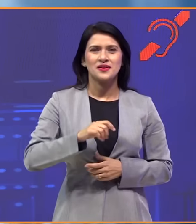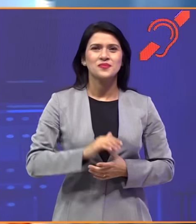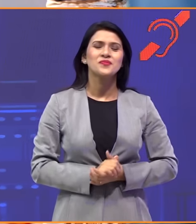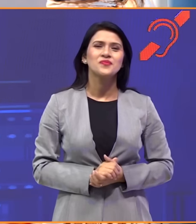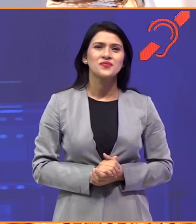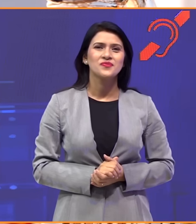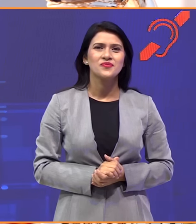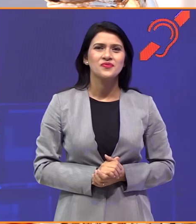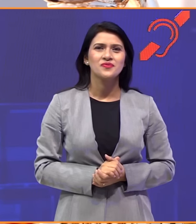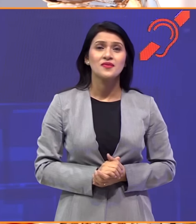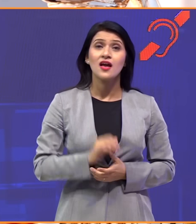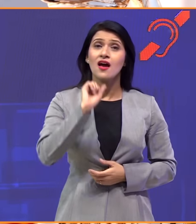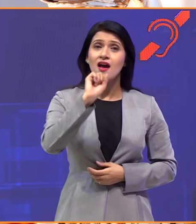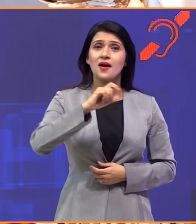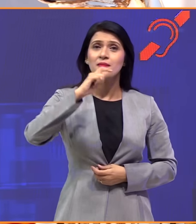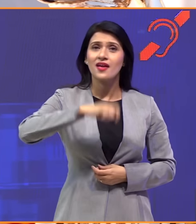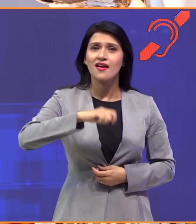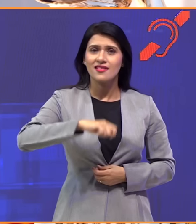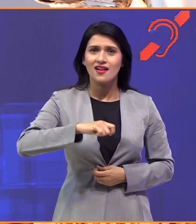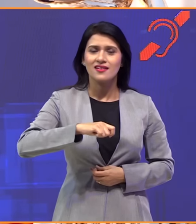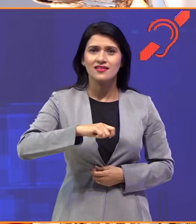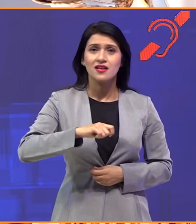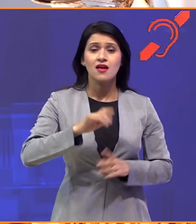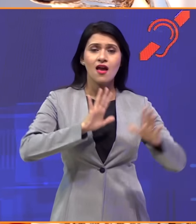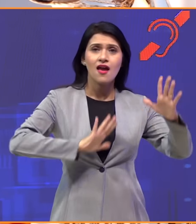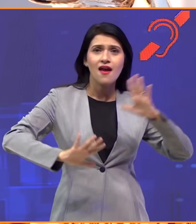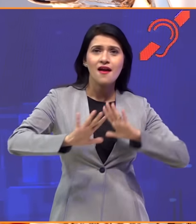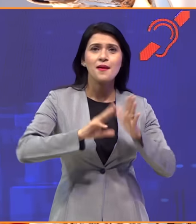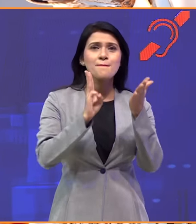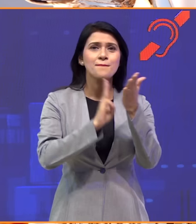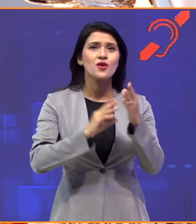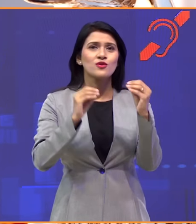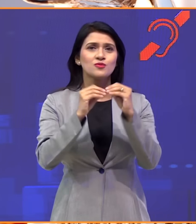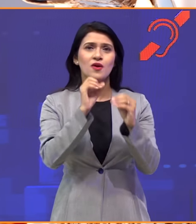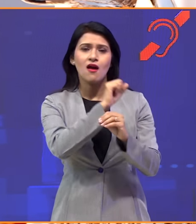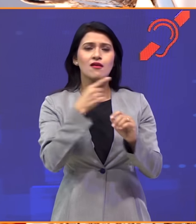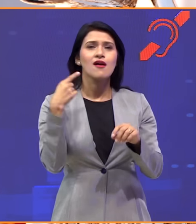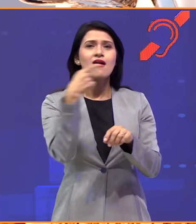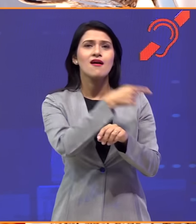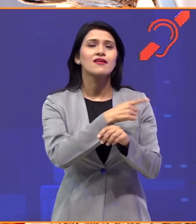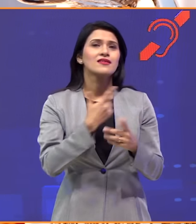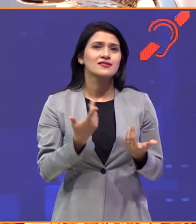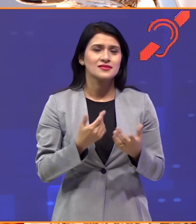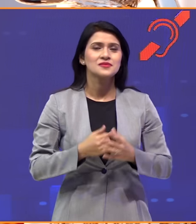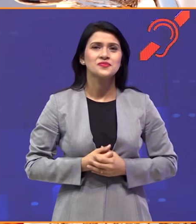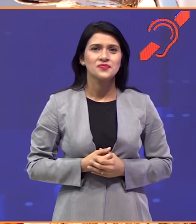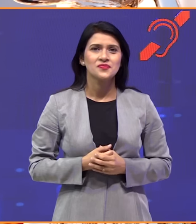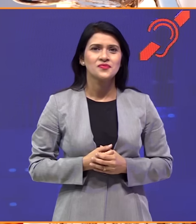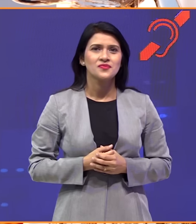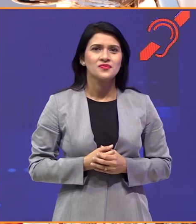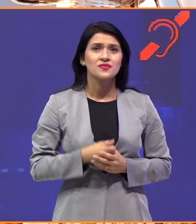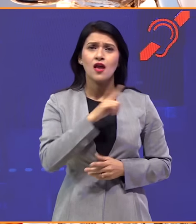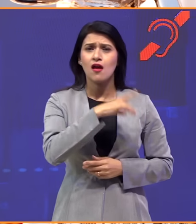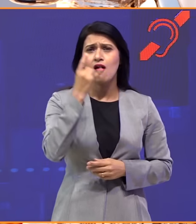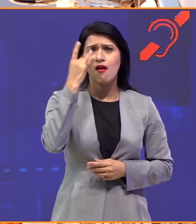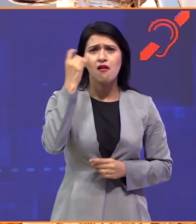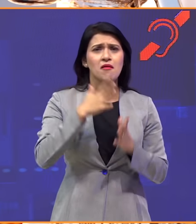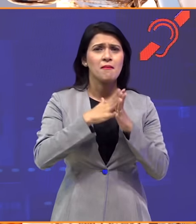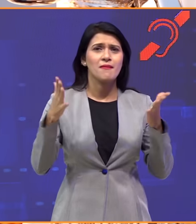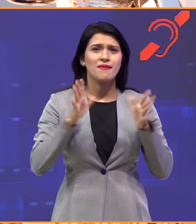अगला आपकी अदालत में एक्टर मनोज बाजपेई पर इल्जाम है कि यह बहुत गुस्से